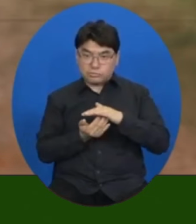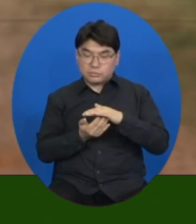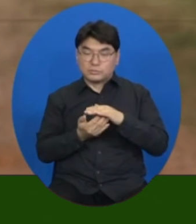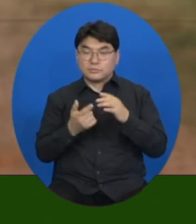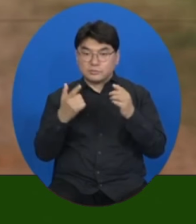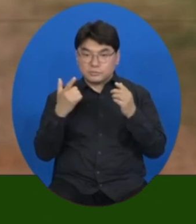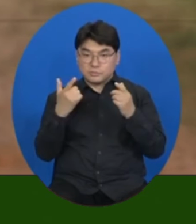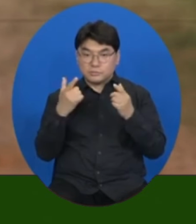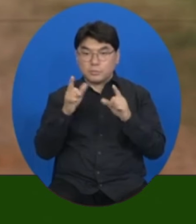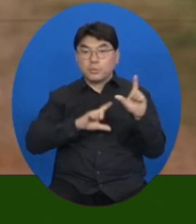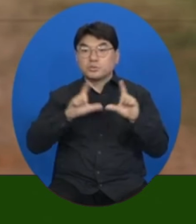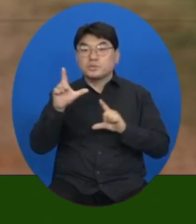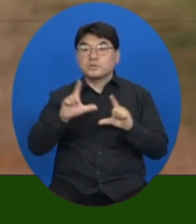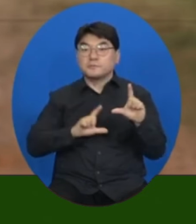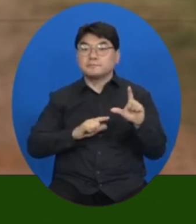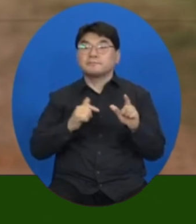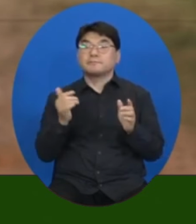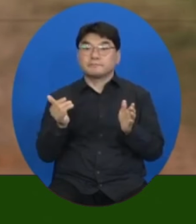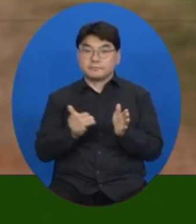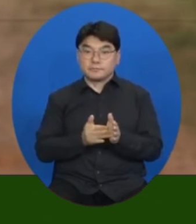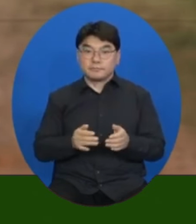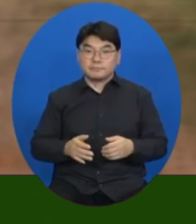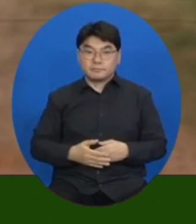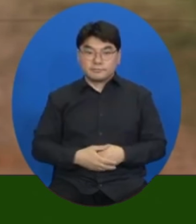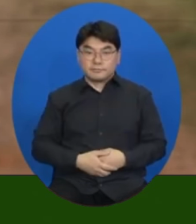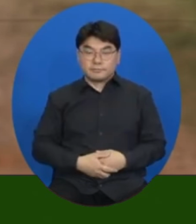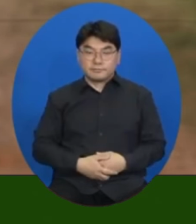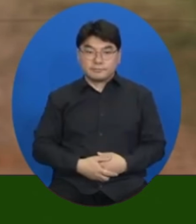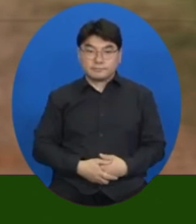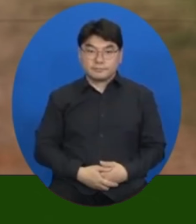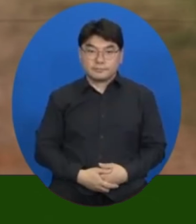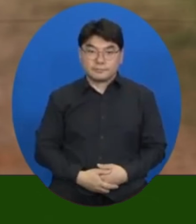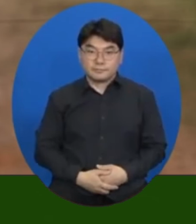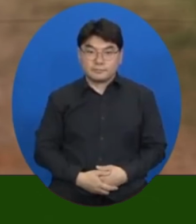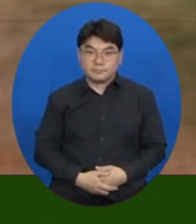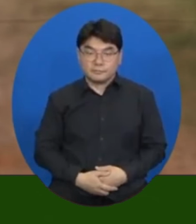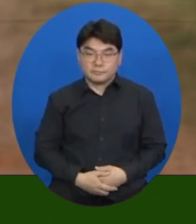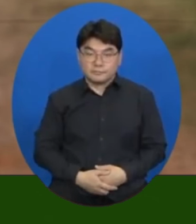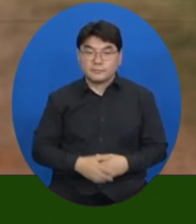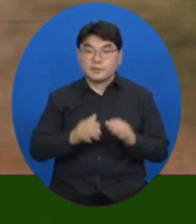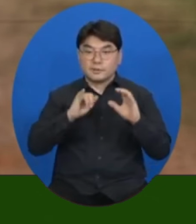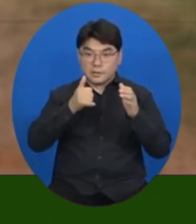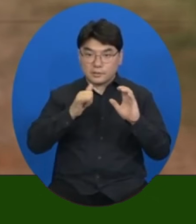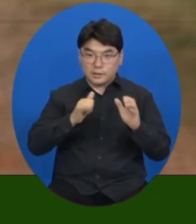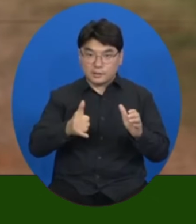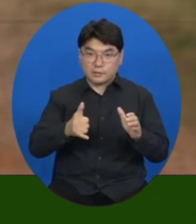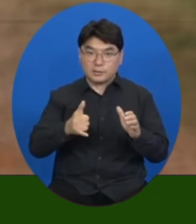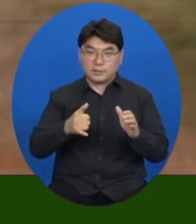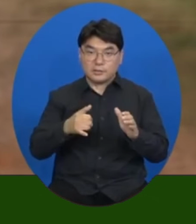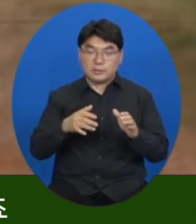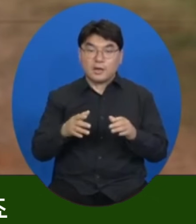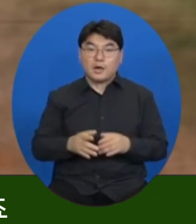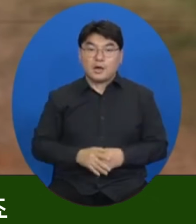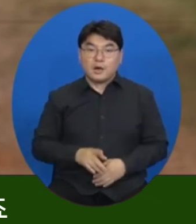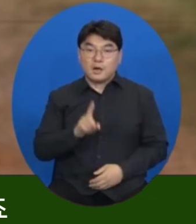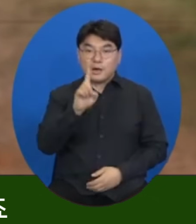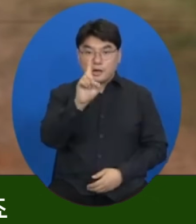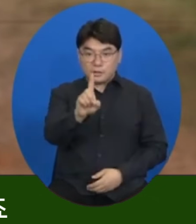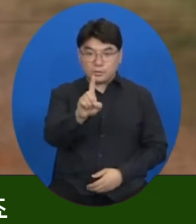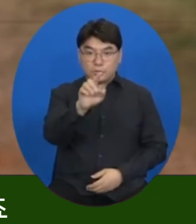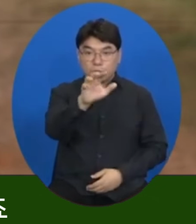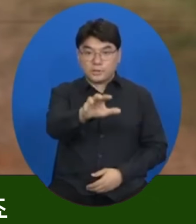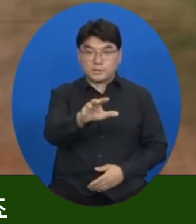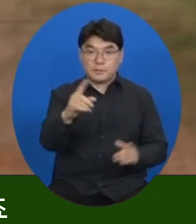끝나 여러분 모든 비유에는 한계가 있죠 그런데이 세상은 한군 서 만난다